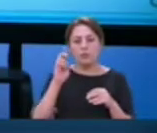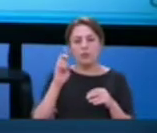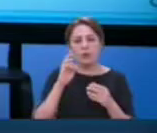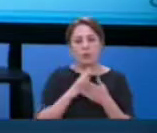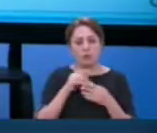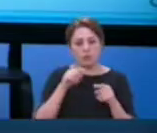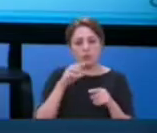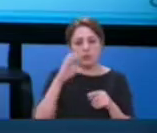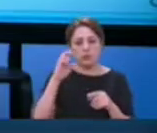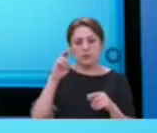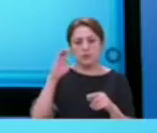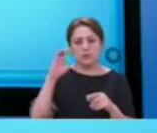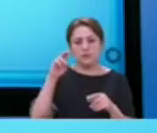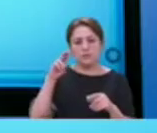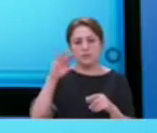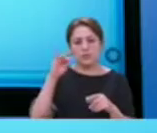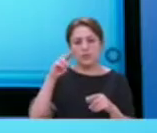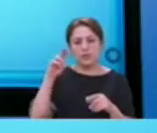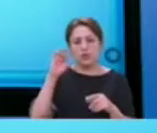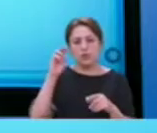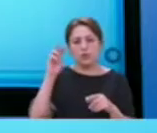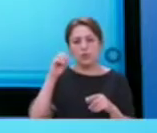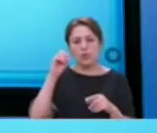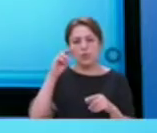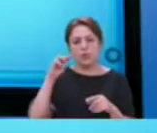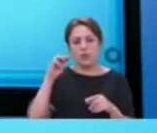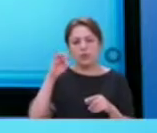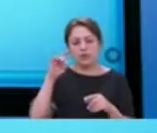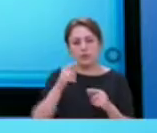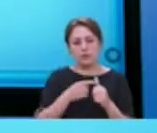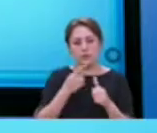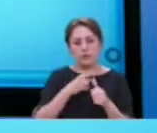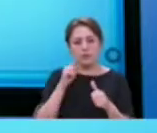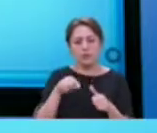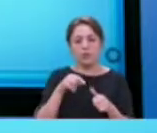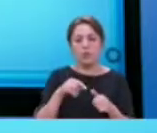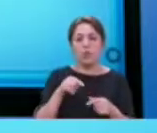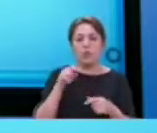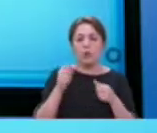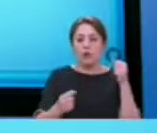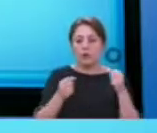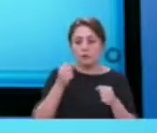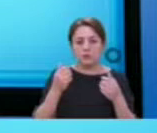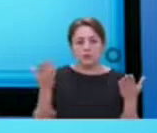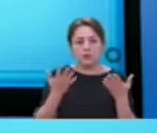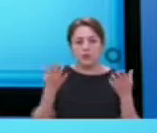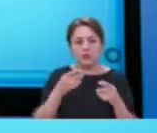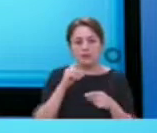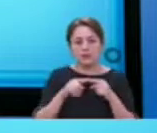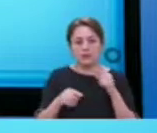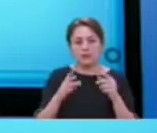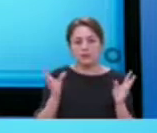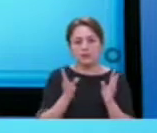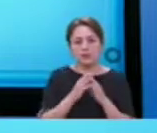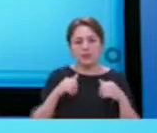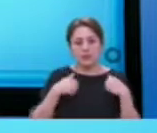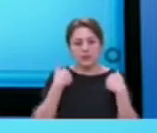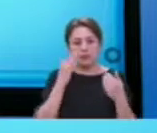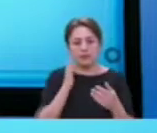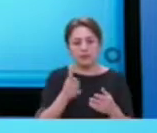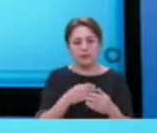uni tasvirlaganmiz. Spidometrga qarang. Haydovchi qanday tezlik bilan harakatlanyapti? E'tibor